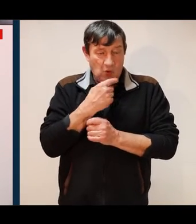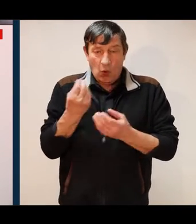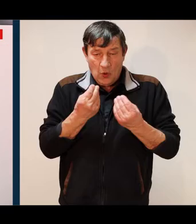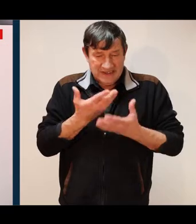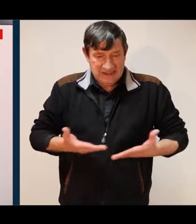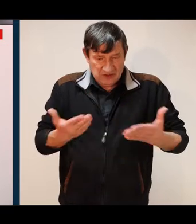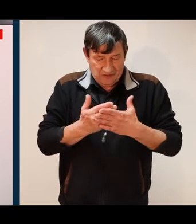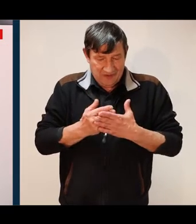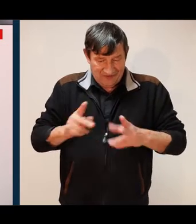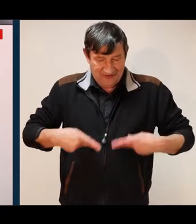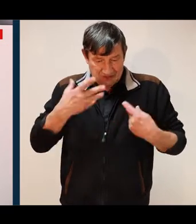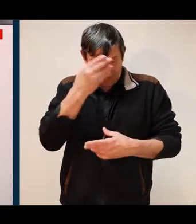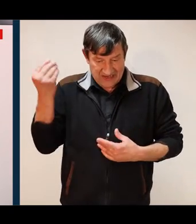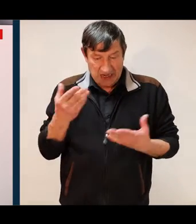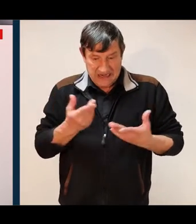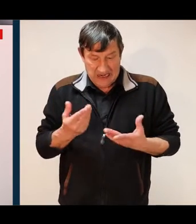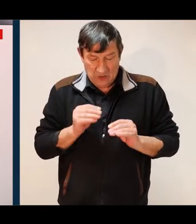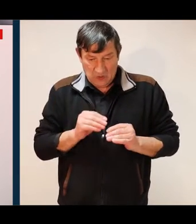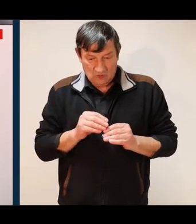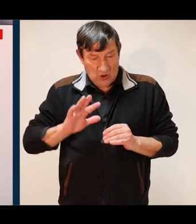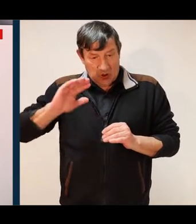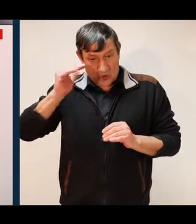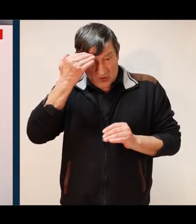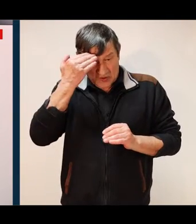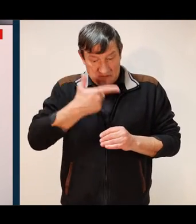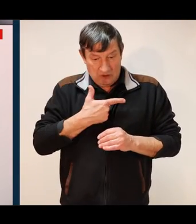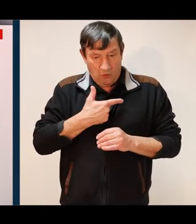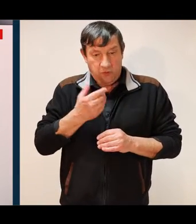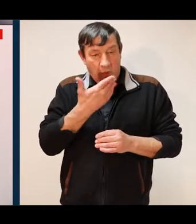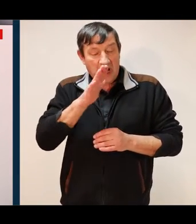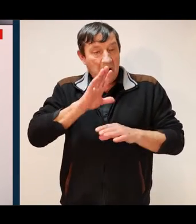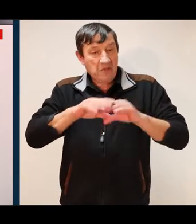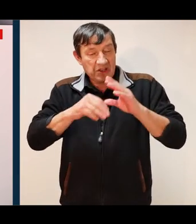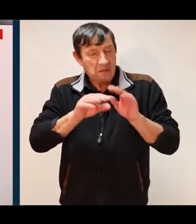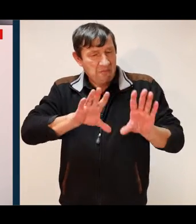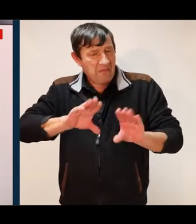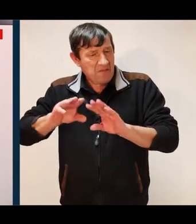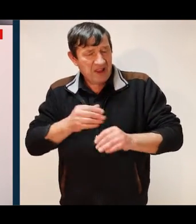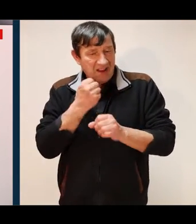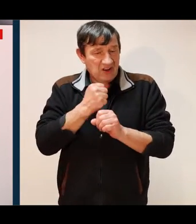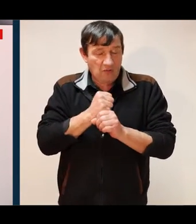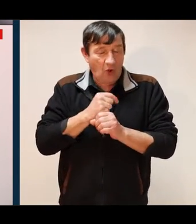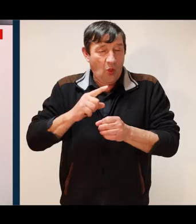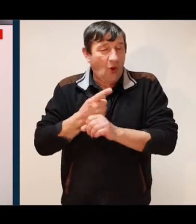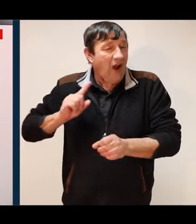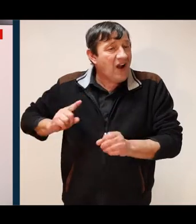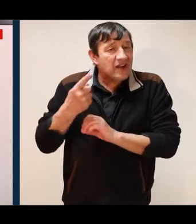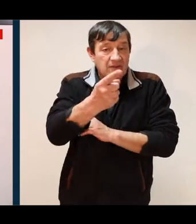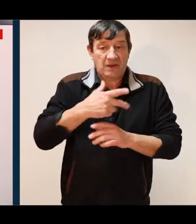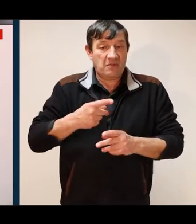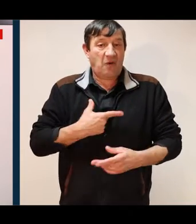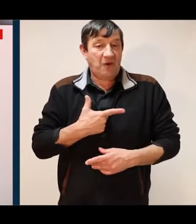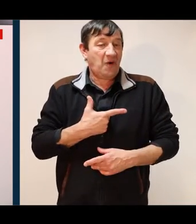est-ce que j'en suis dans ma vie professionnelle ? Est-ce que je suis conscient qu'aucun métier, aucun poste ne pourra éternellement